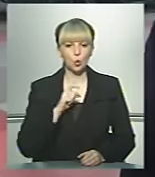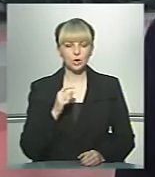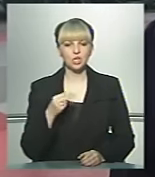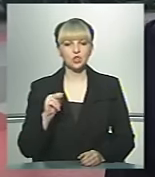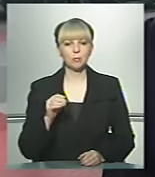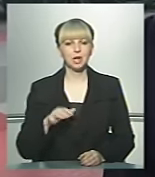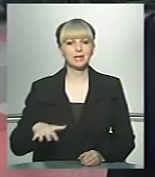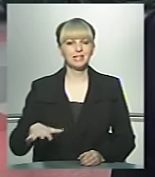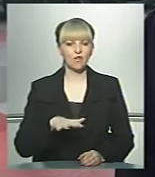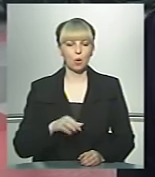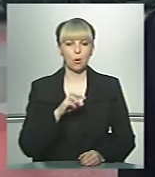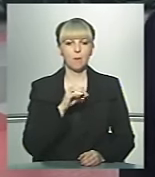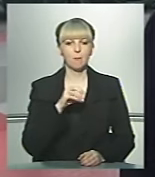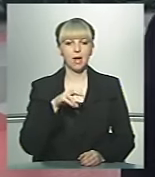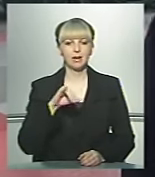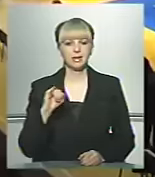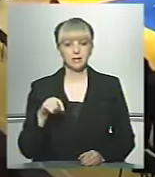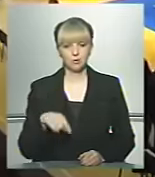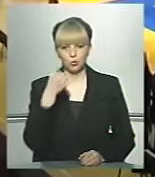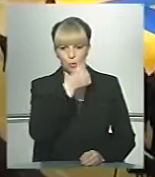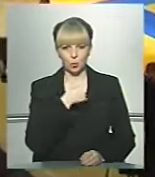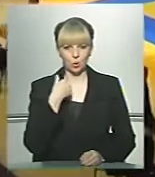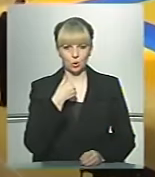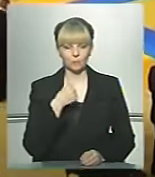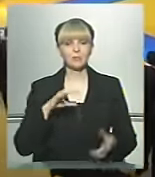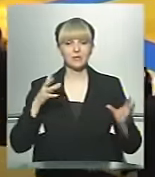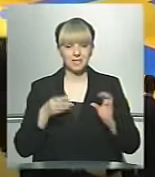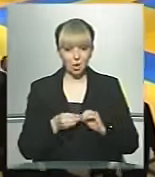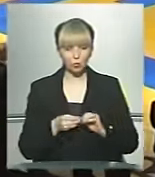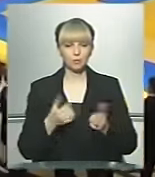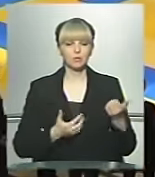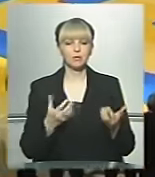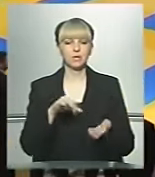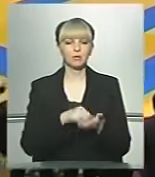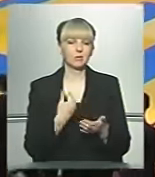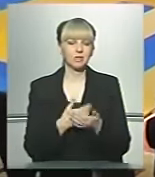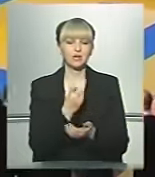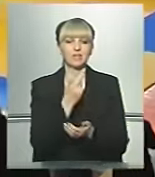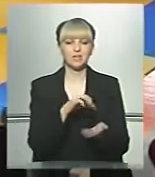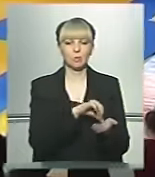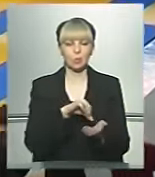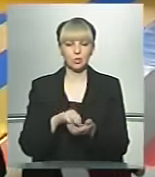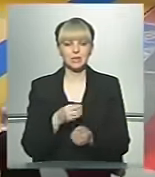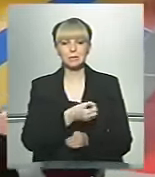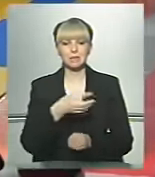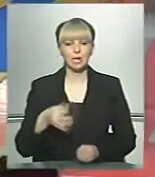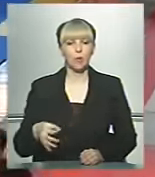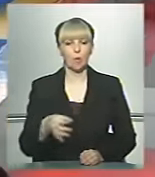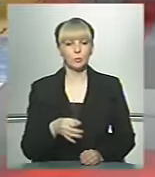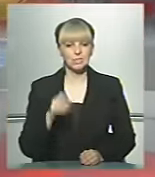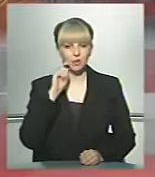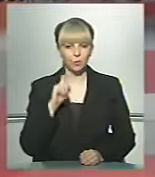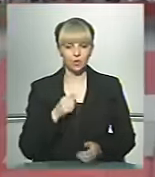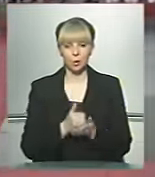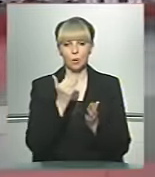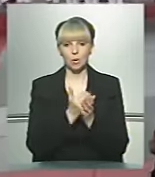чемпіонаті Європи в Бельгії в цьому році. Загалом у турнірі взяли участь близько 200 учасників із 15 областей України.